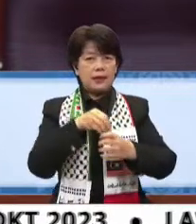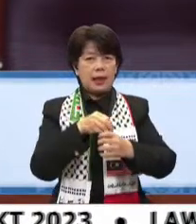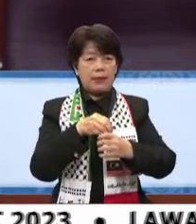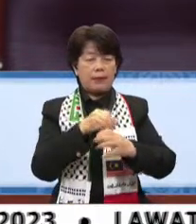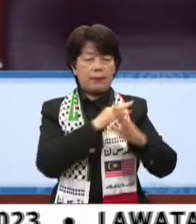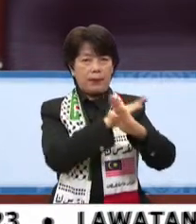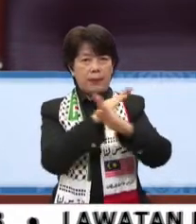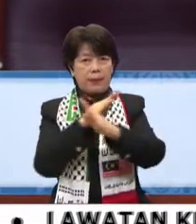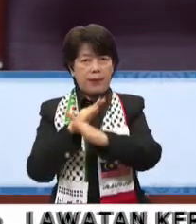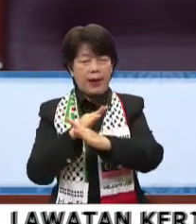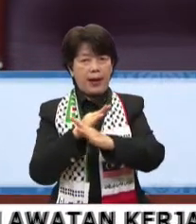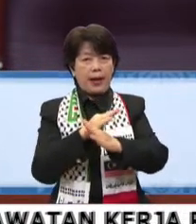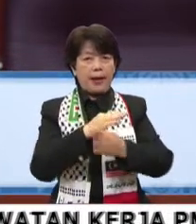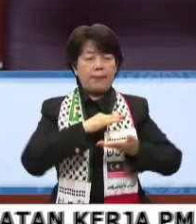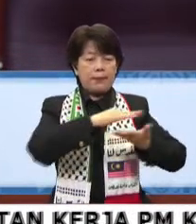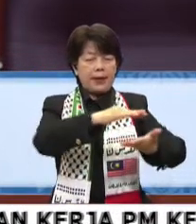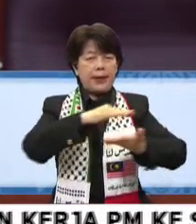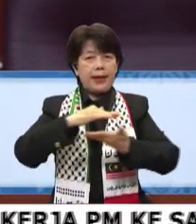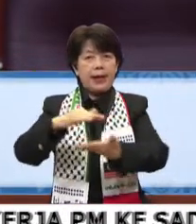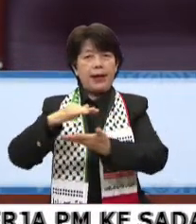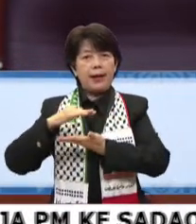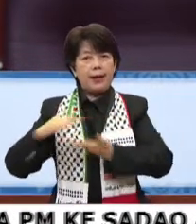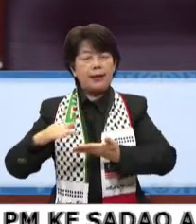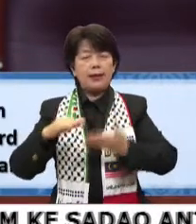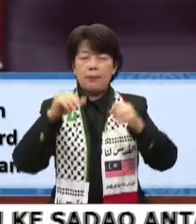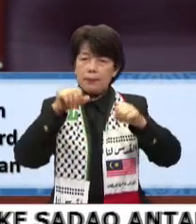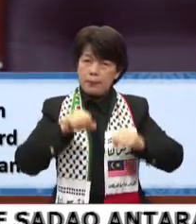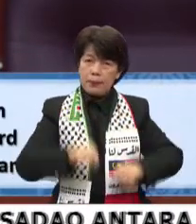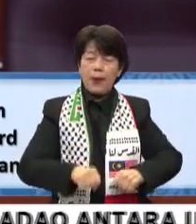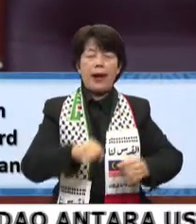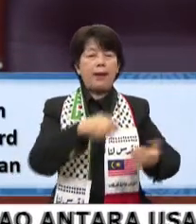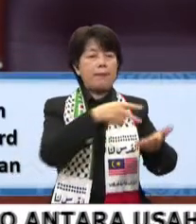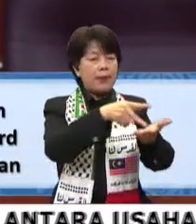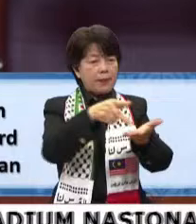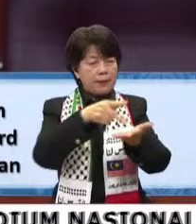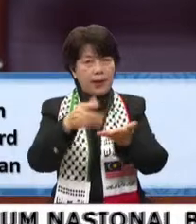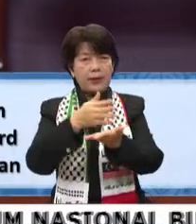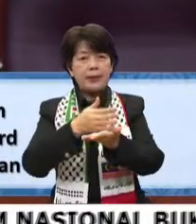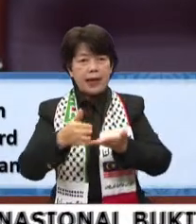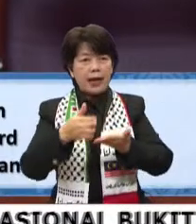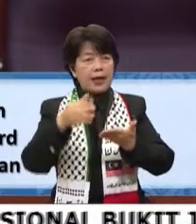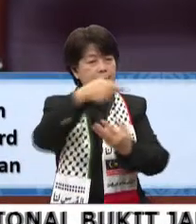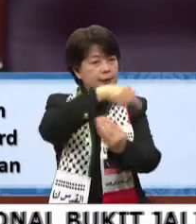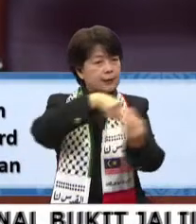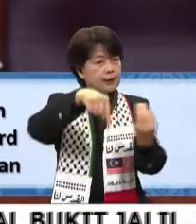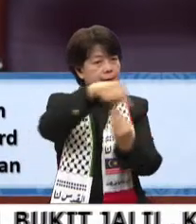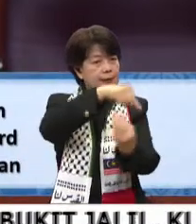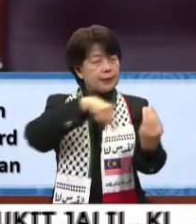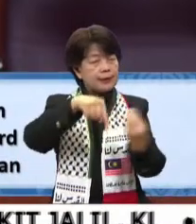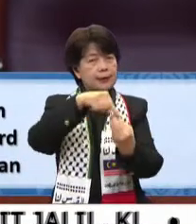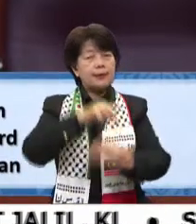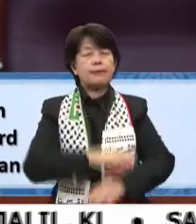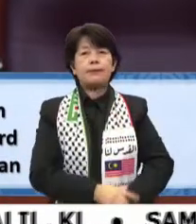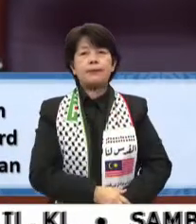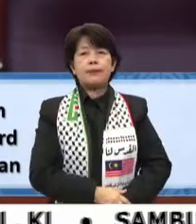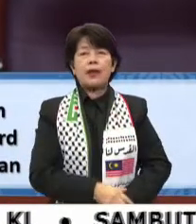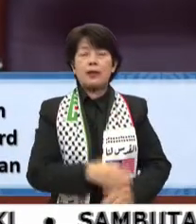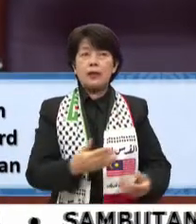bekalan kemampuan membayar dan kelestarian alam sekitar dasar tenaga